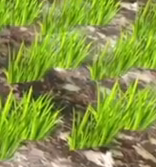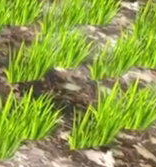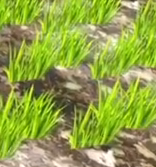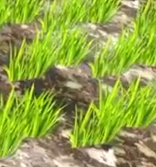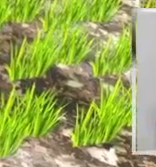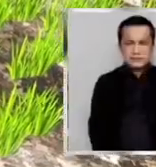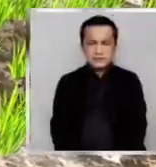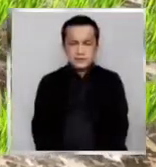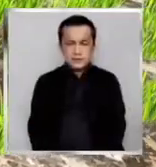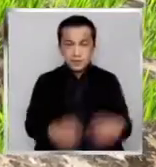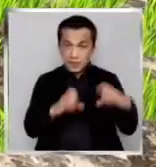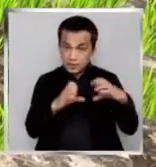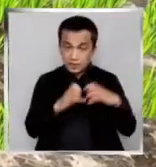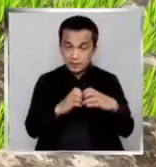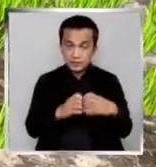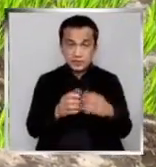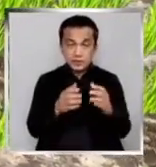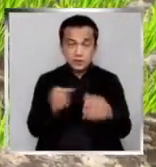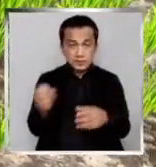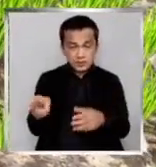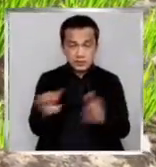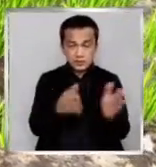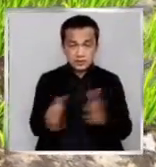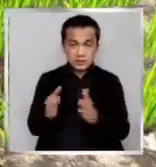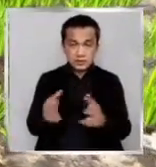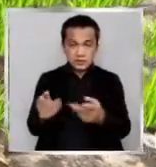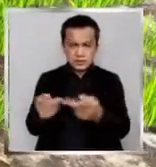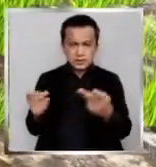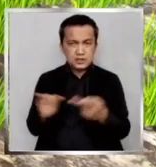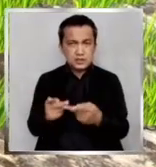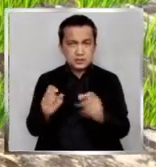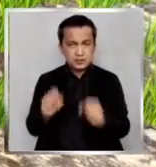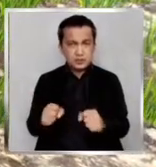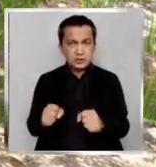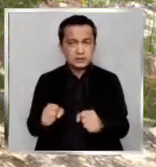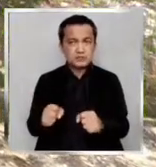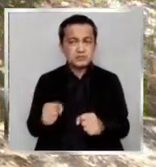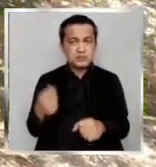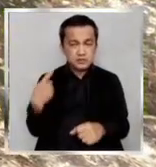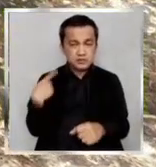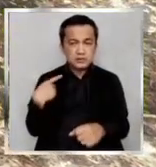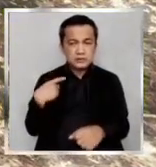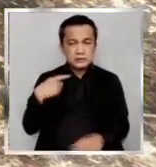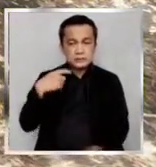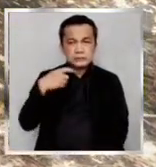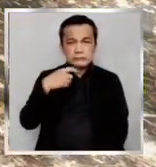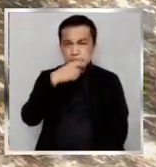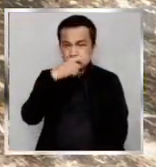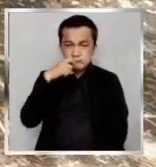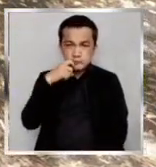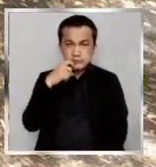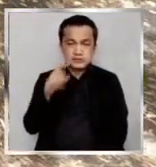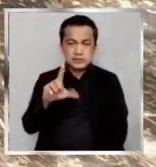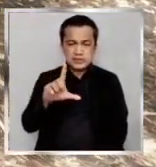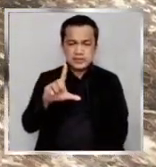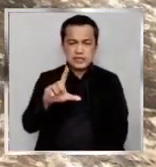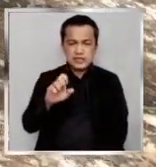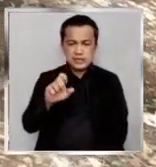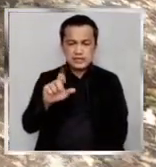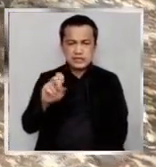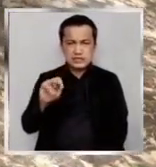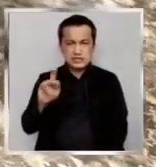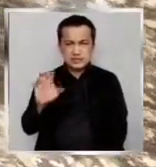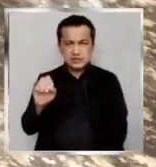Mga kapuso, pinaghahanda na ang mga lugar na posibleng makaranas ng tagtuyot sa parating na El Niño, lalo na po yung mga